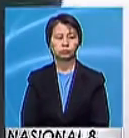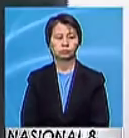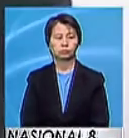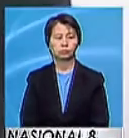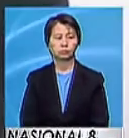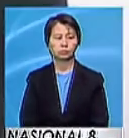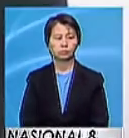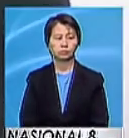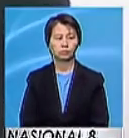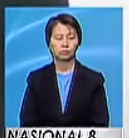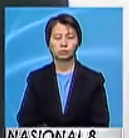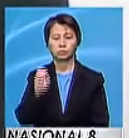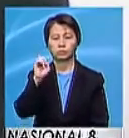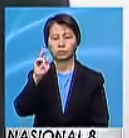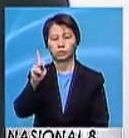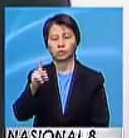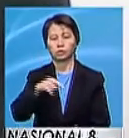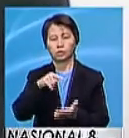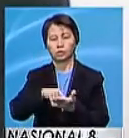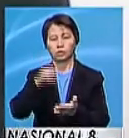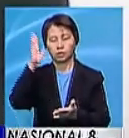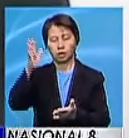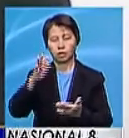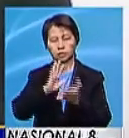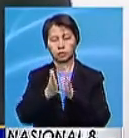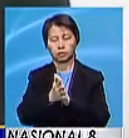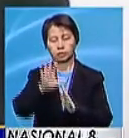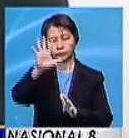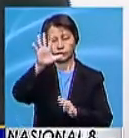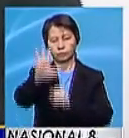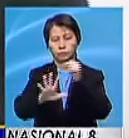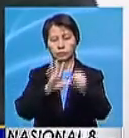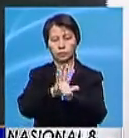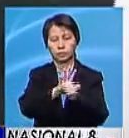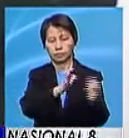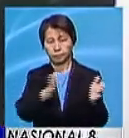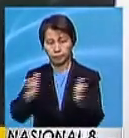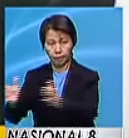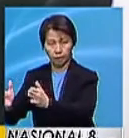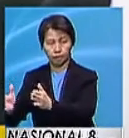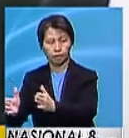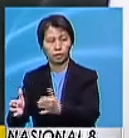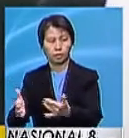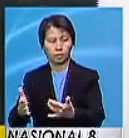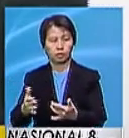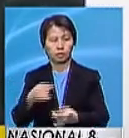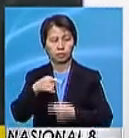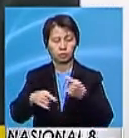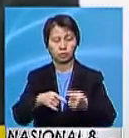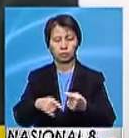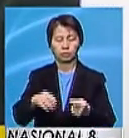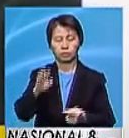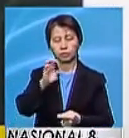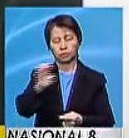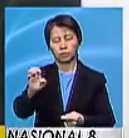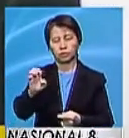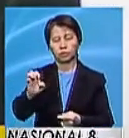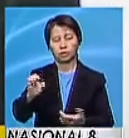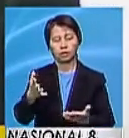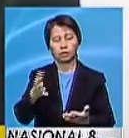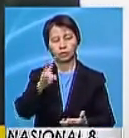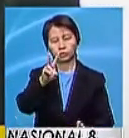Okay, this is going to be a 5-year plan, right? Up to, in fact, it talks about on the eve of 2020 and all